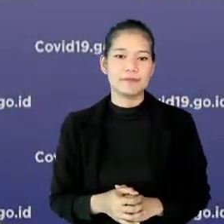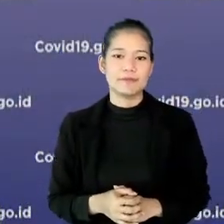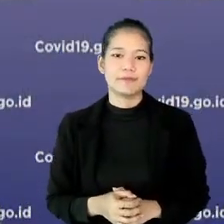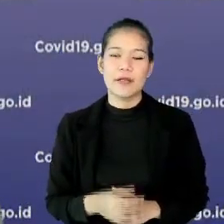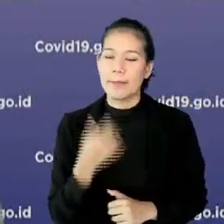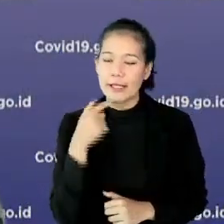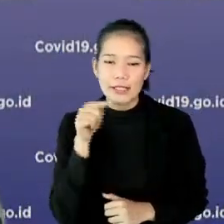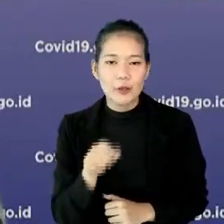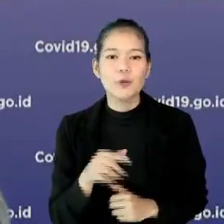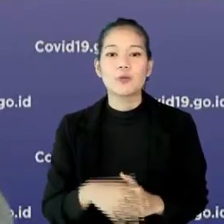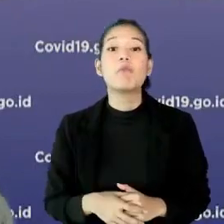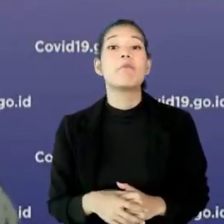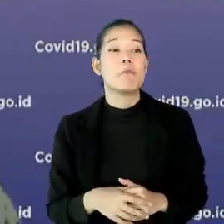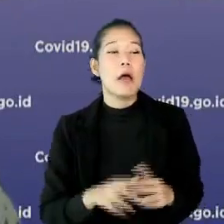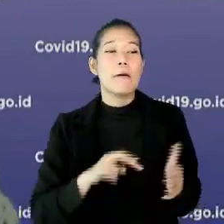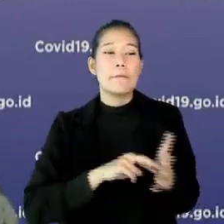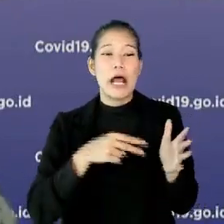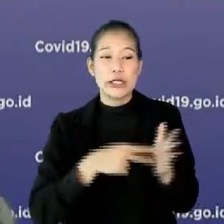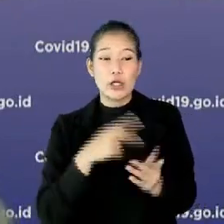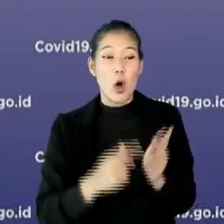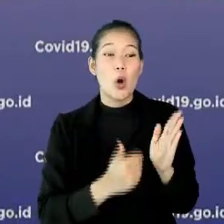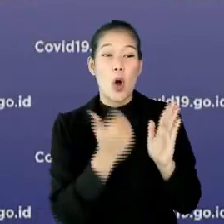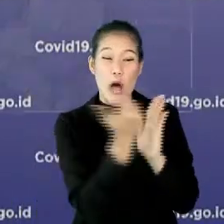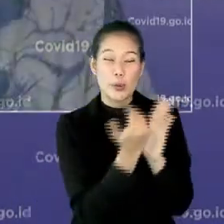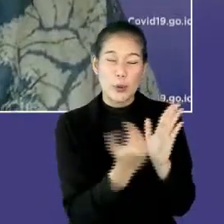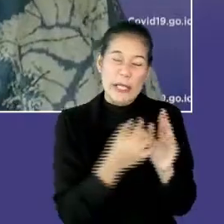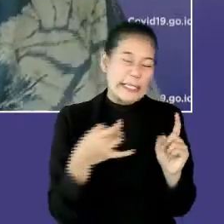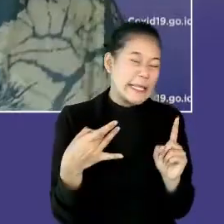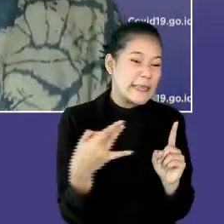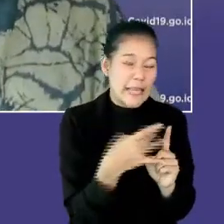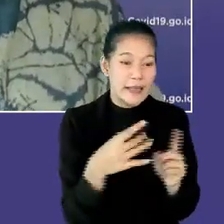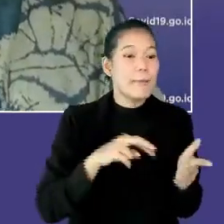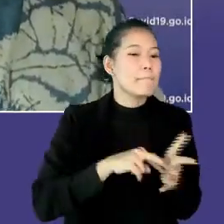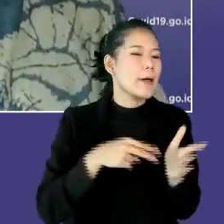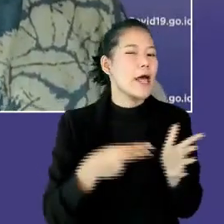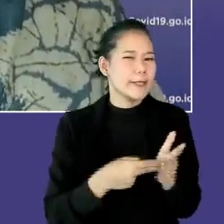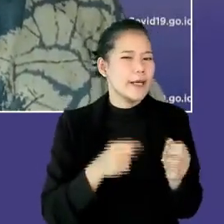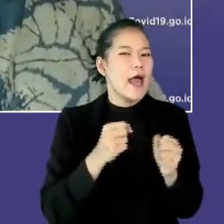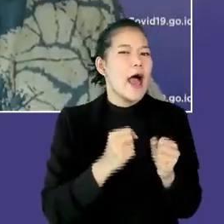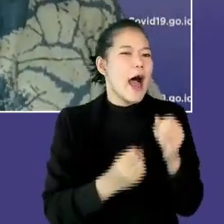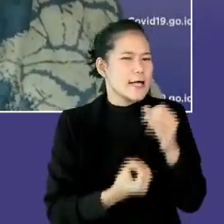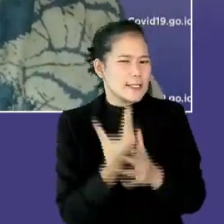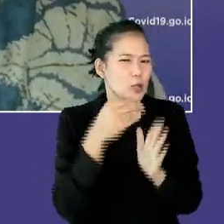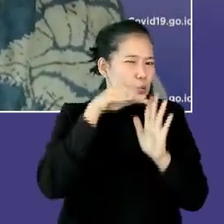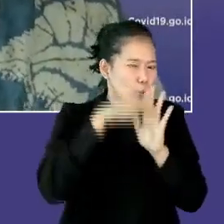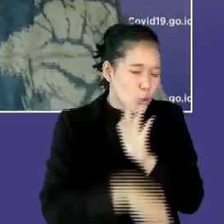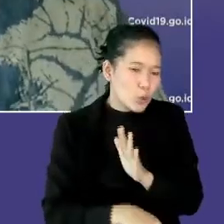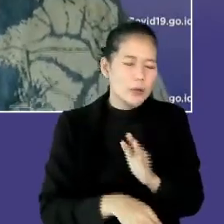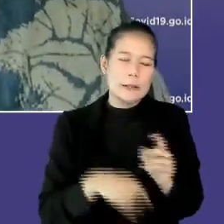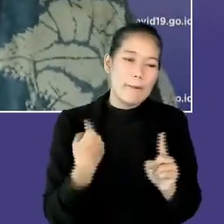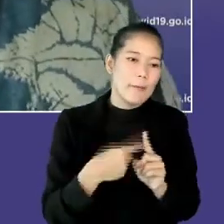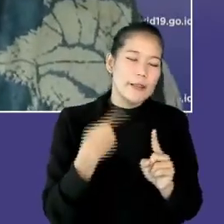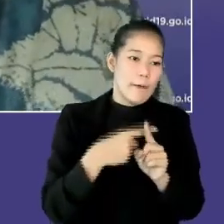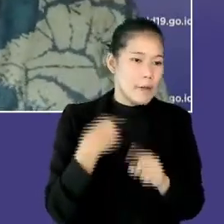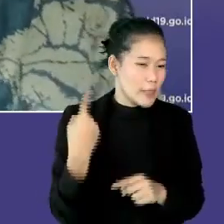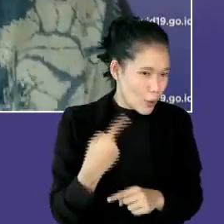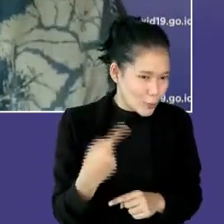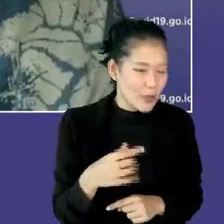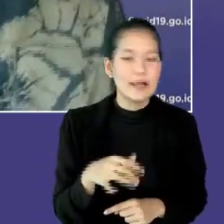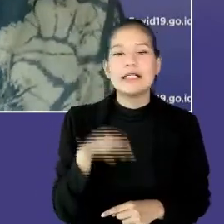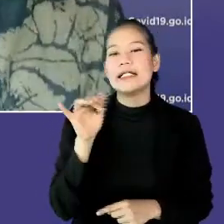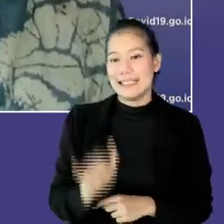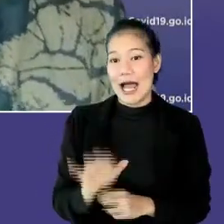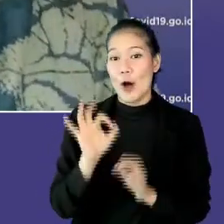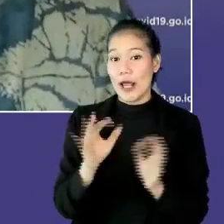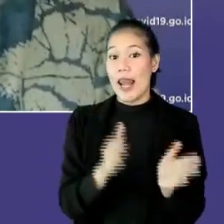baik seperti itu. Jadi makin ketat gitu ya PPKM-nya, makin kerasa nih mestinya nih turunnya ya. Oke. Kita lanjut